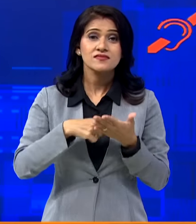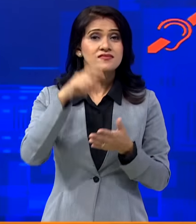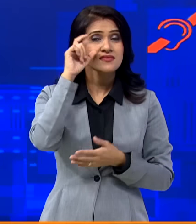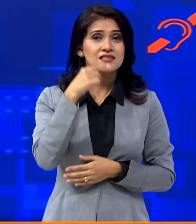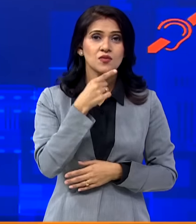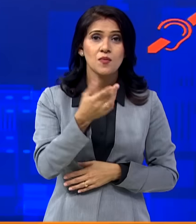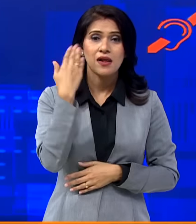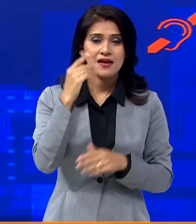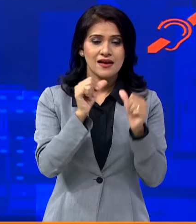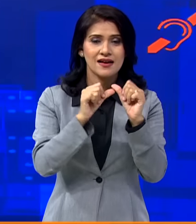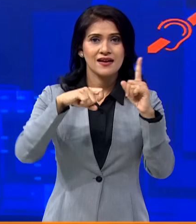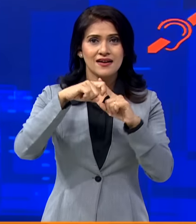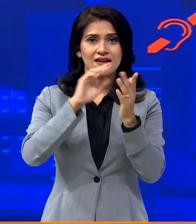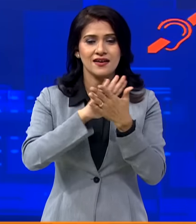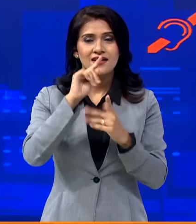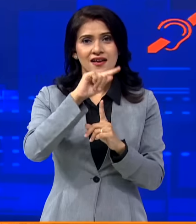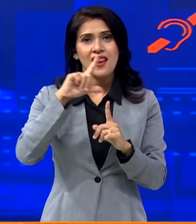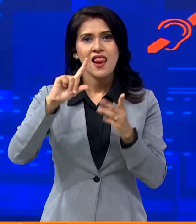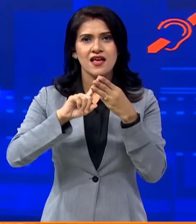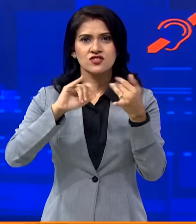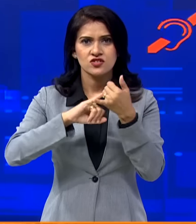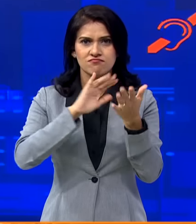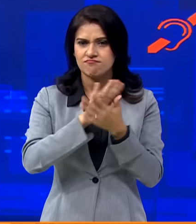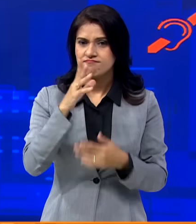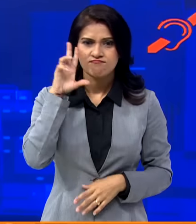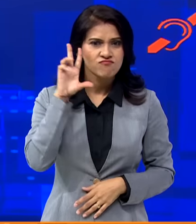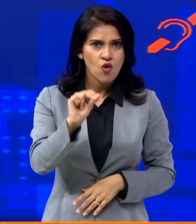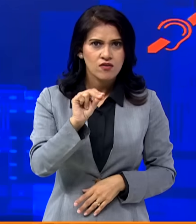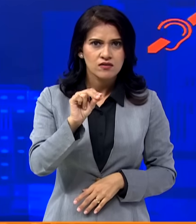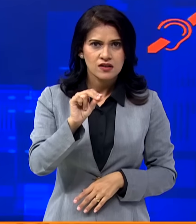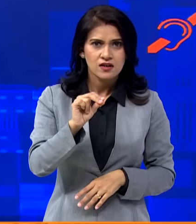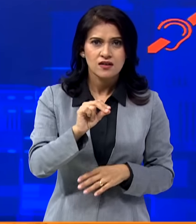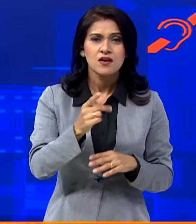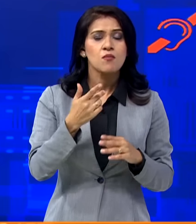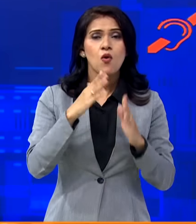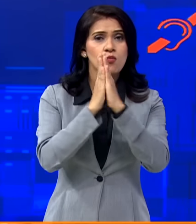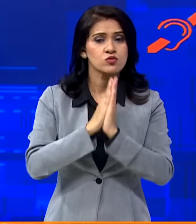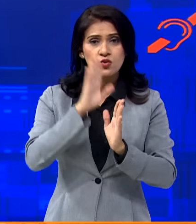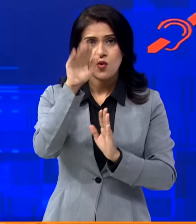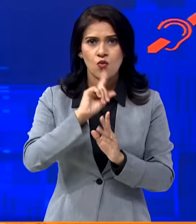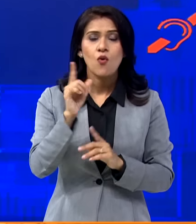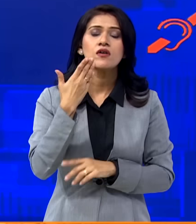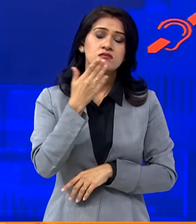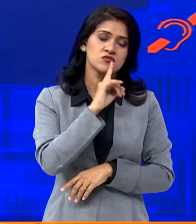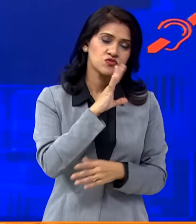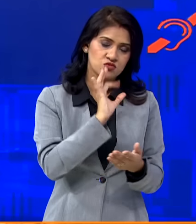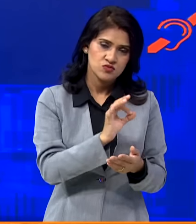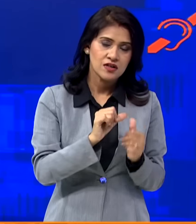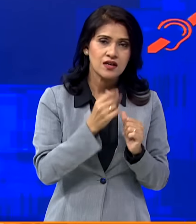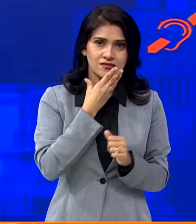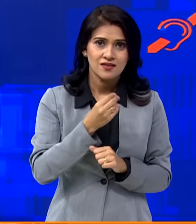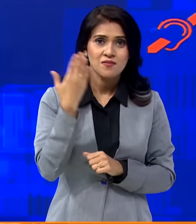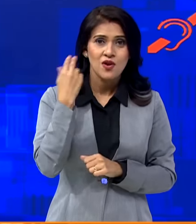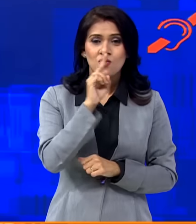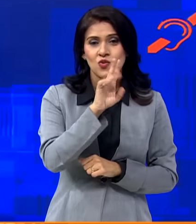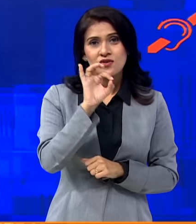अखिलेश यादव ने तंबू खड़वा दिए थे आपके हां यह बात ठीक है कि 7 नवंबर 20166 को श्री कल्की धाम के